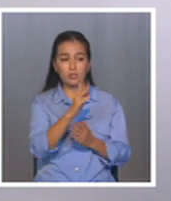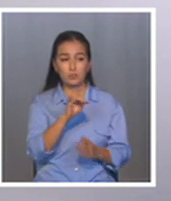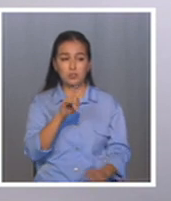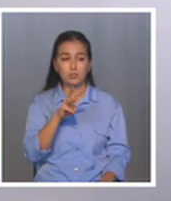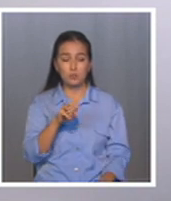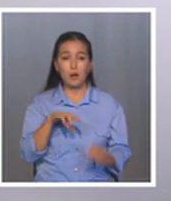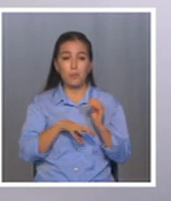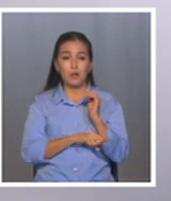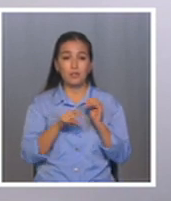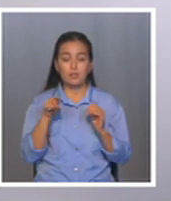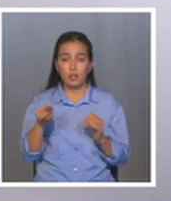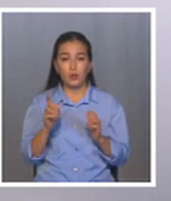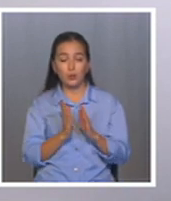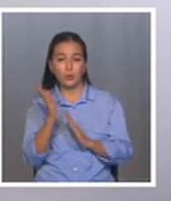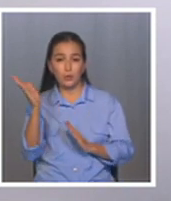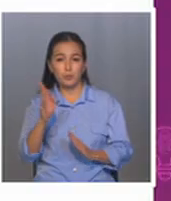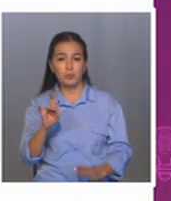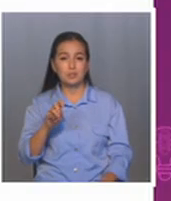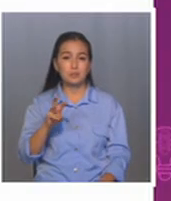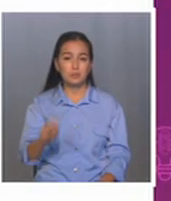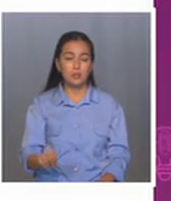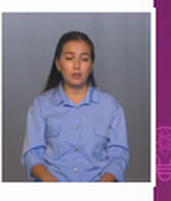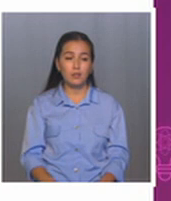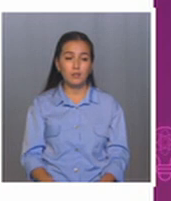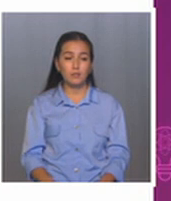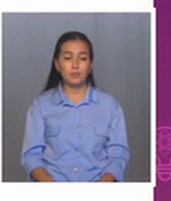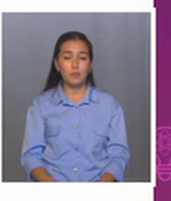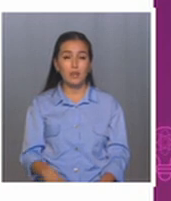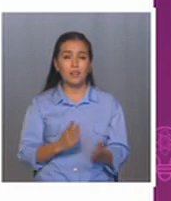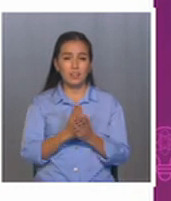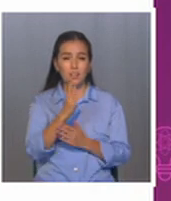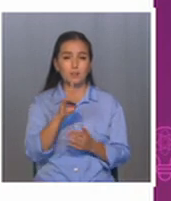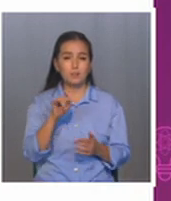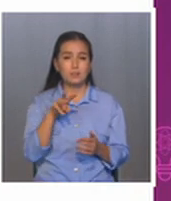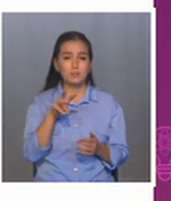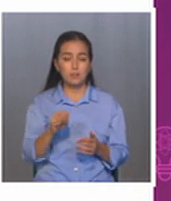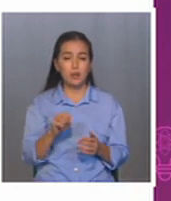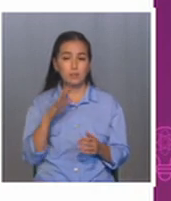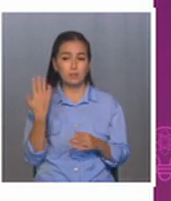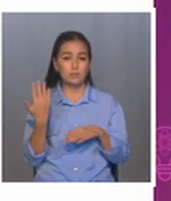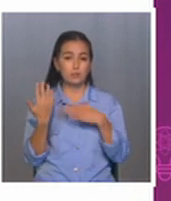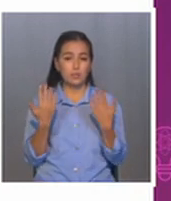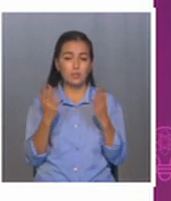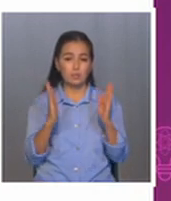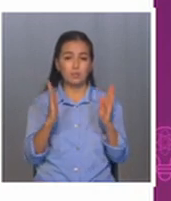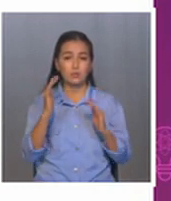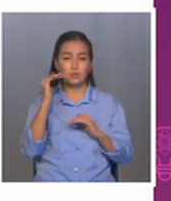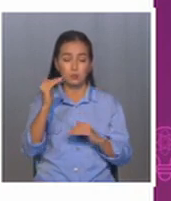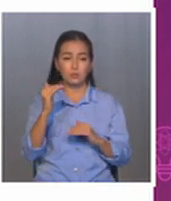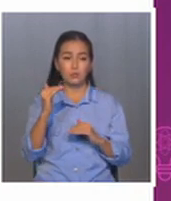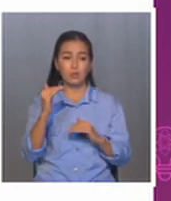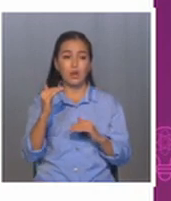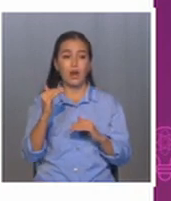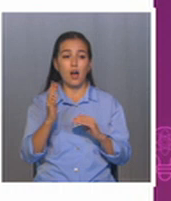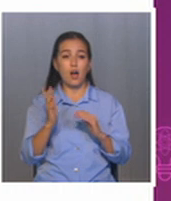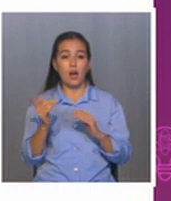мынау көлбеу призма. Тік призманың бүйір жақтары тік төрт бұрыштар. Мыналар